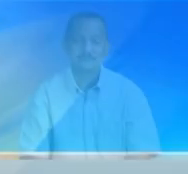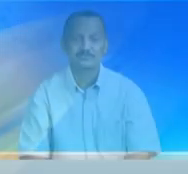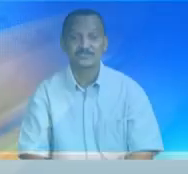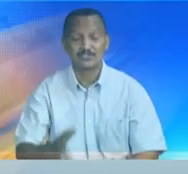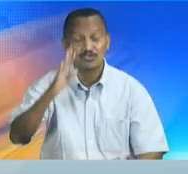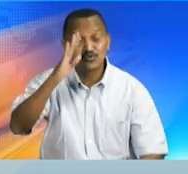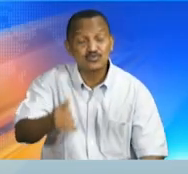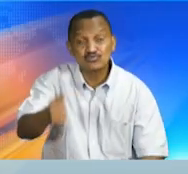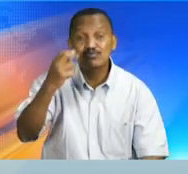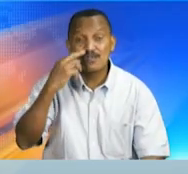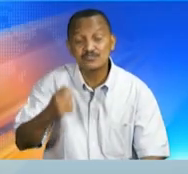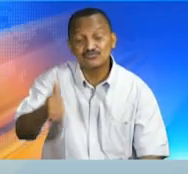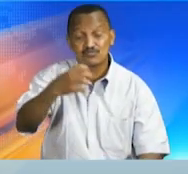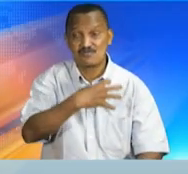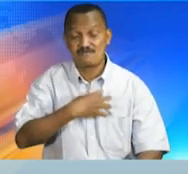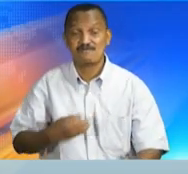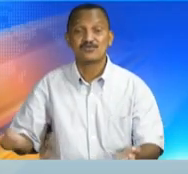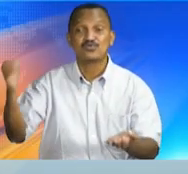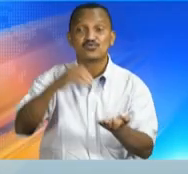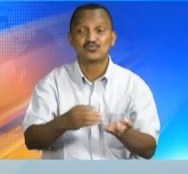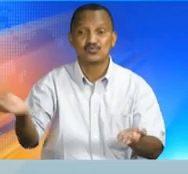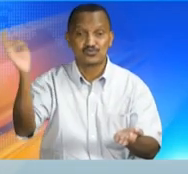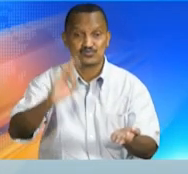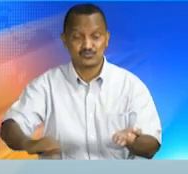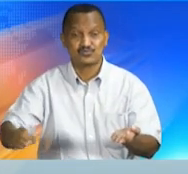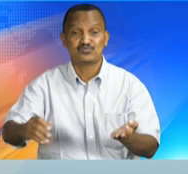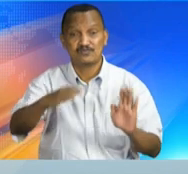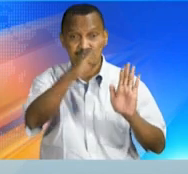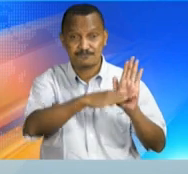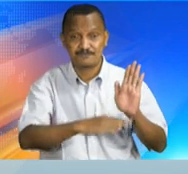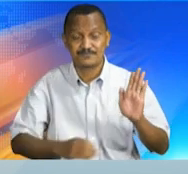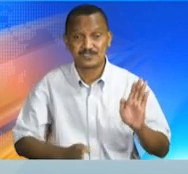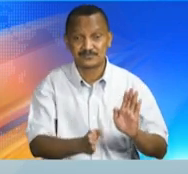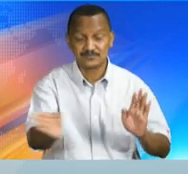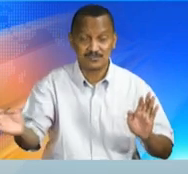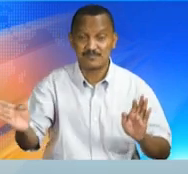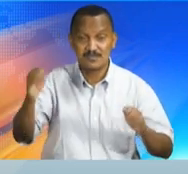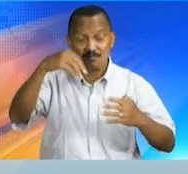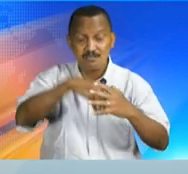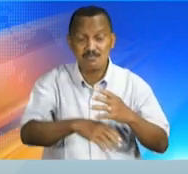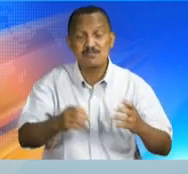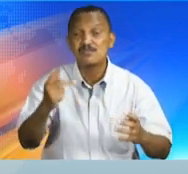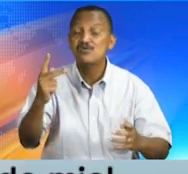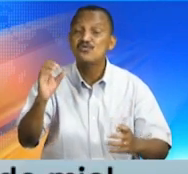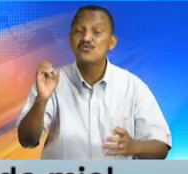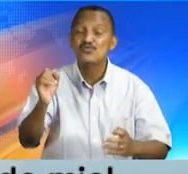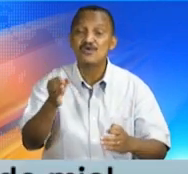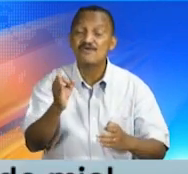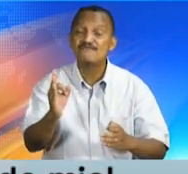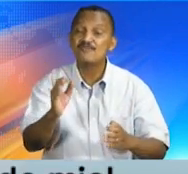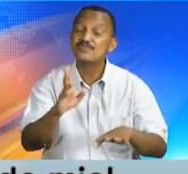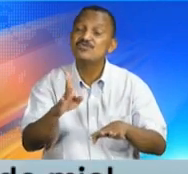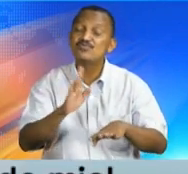Manolotra ny araba tomboky lasy tomboky vavy tonga soatao anatin'ny fandaharana lalino izay vokarin'ny sampana fampalalamba vaovaon'ny Kolo TV FM. Raha